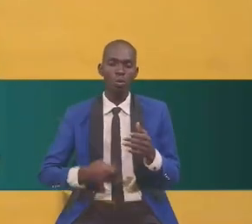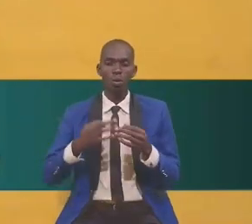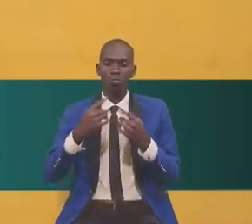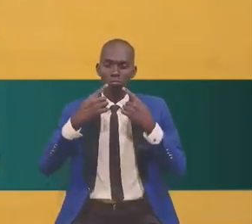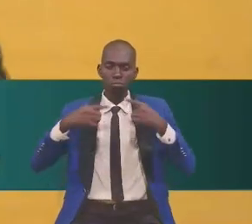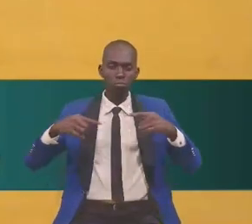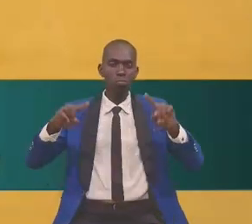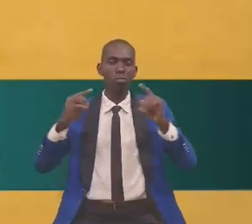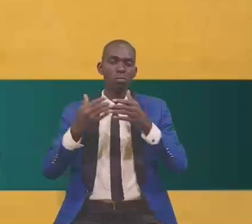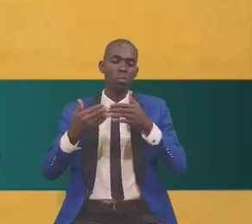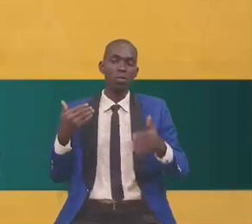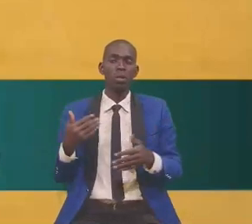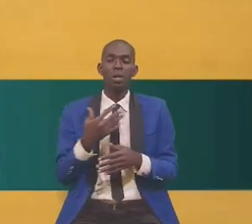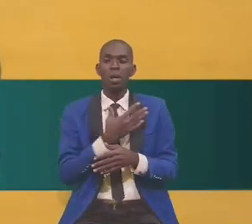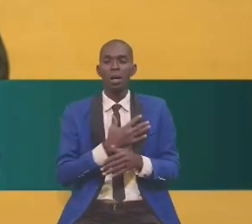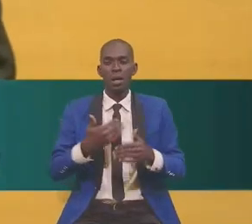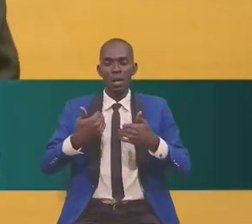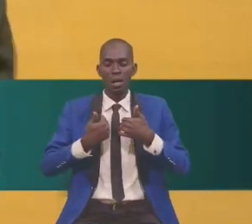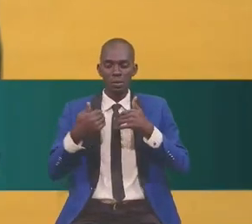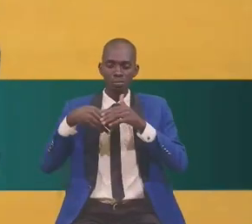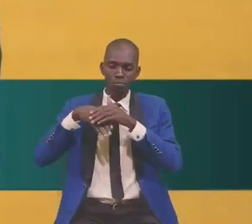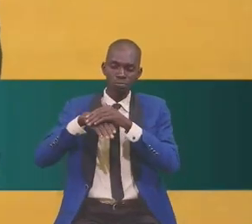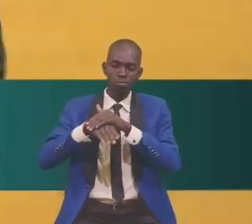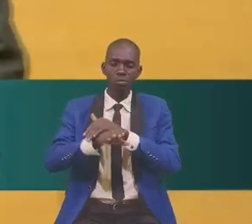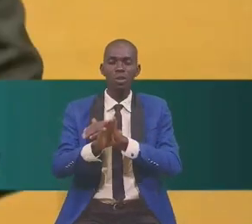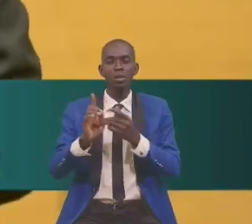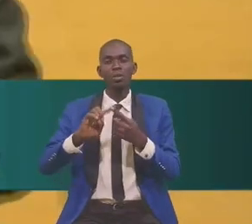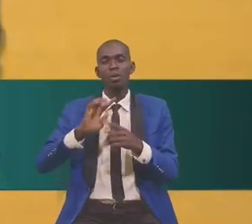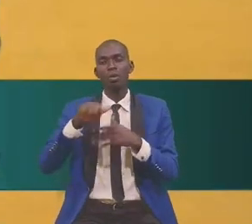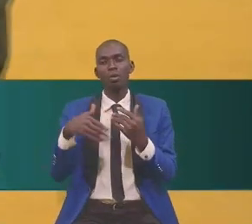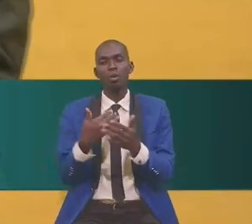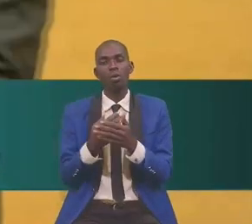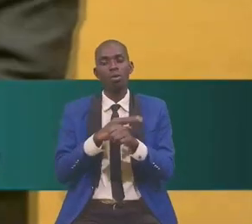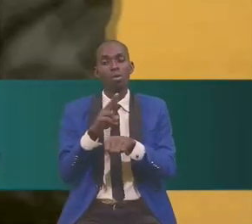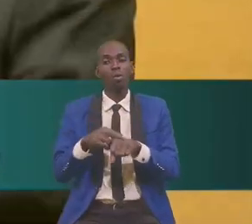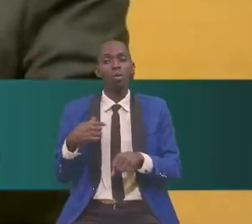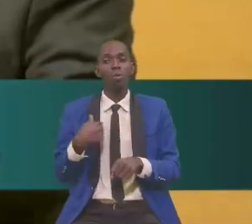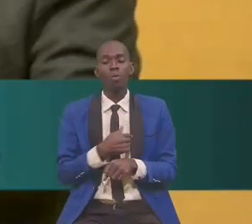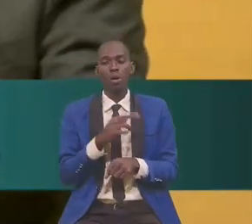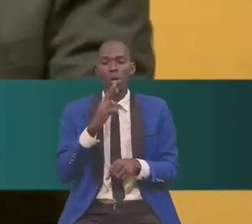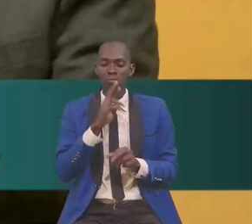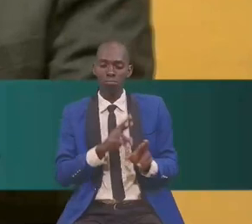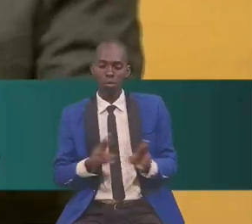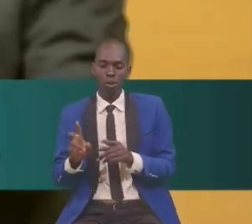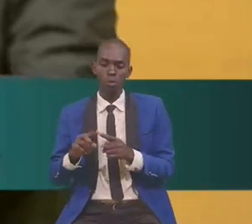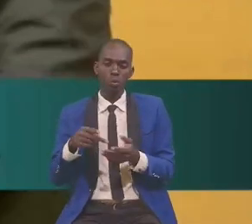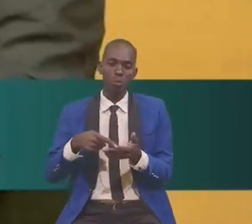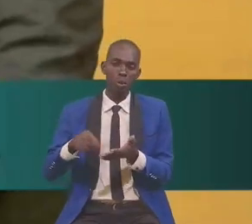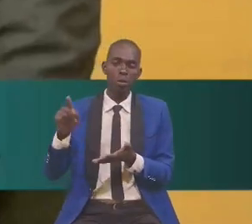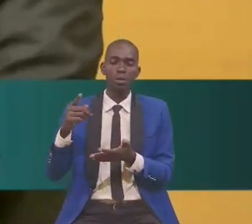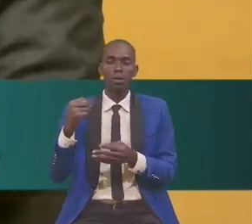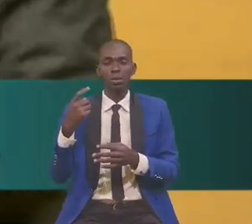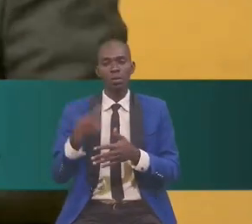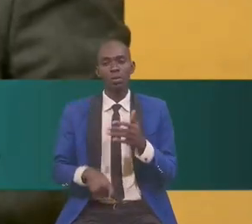de la pénétration dans chaque nation. Nous sommes disposés à payer le prix, donc troisième point, le prix de la proclamation avec de